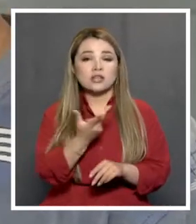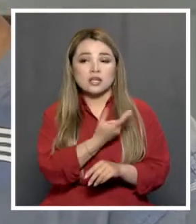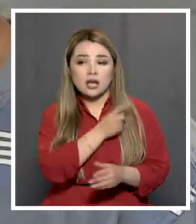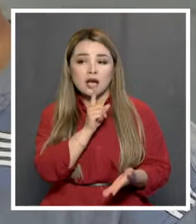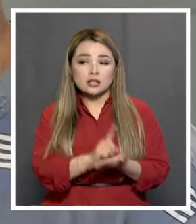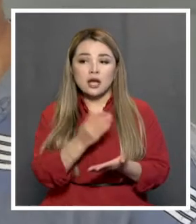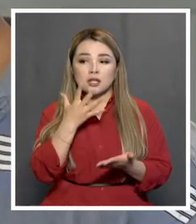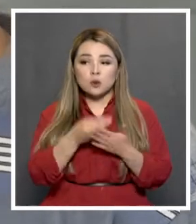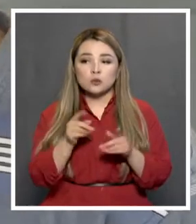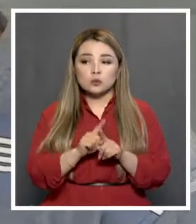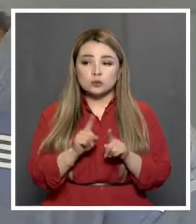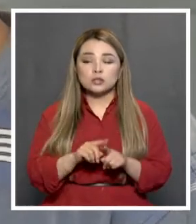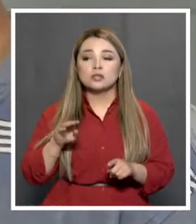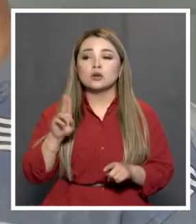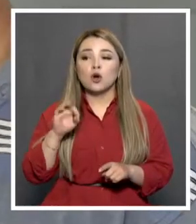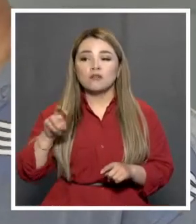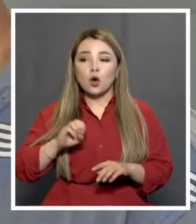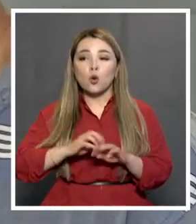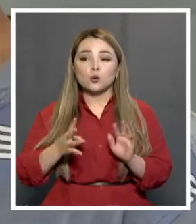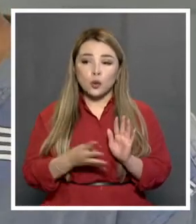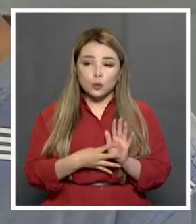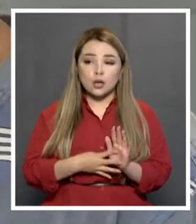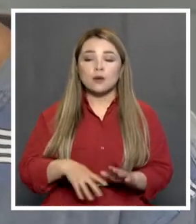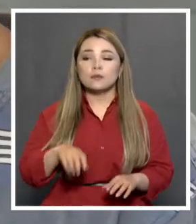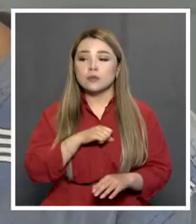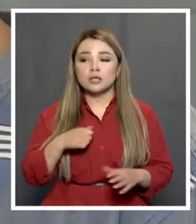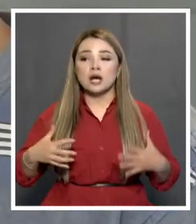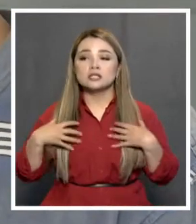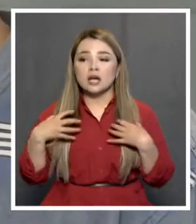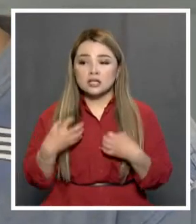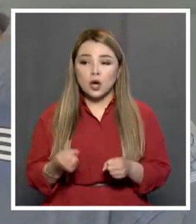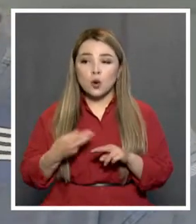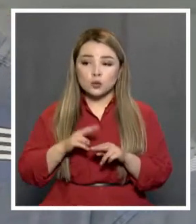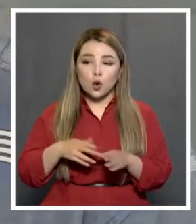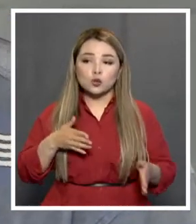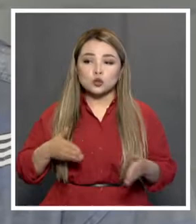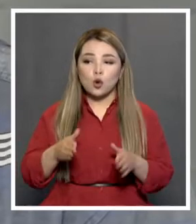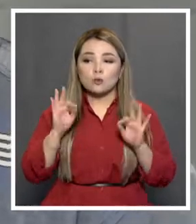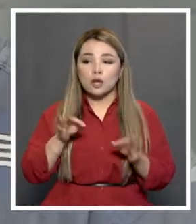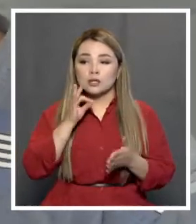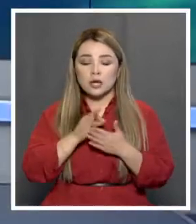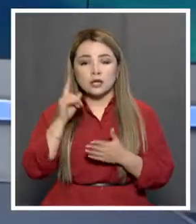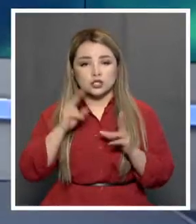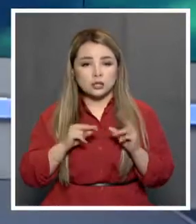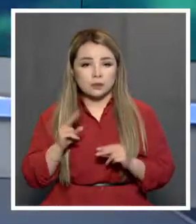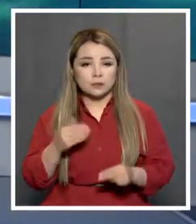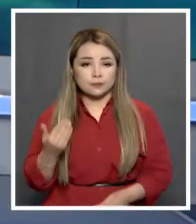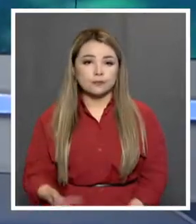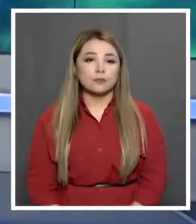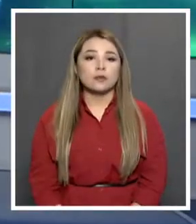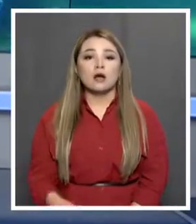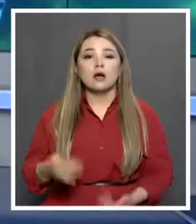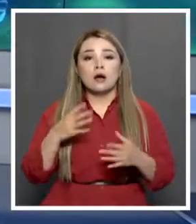осы COVID-19-дан құтылатын жалғыз жол деп есептеймін. Ал